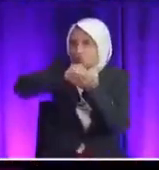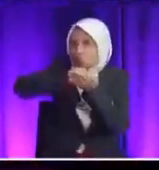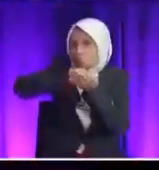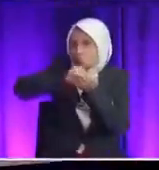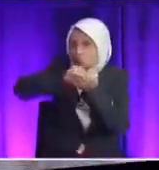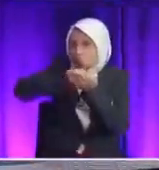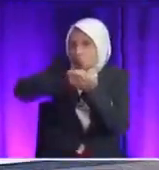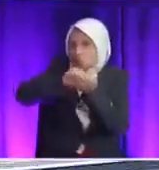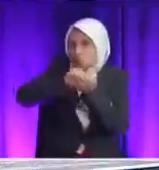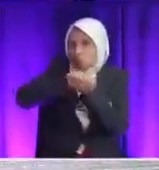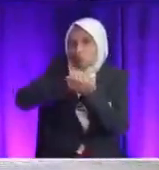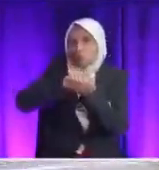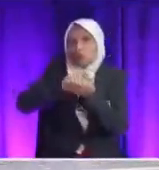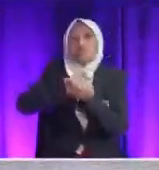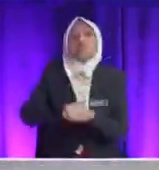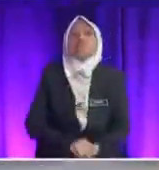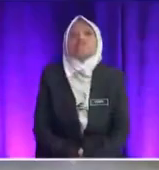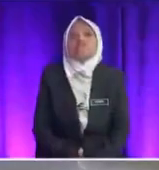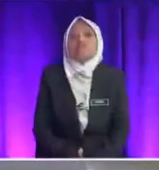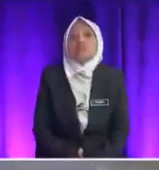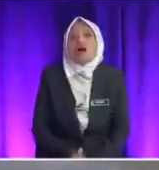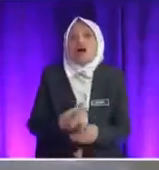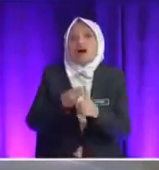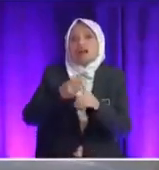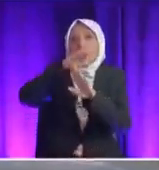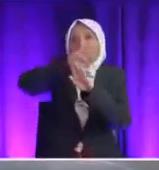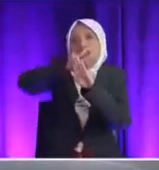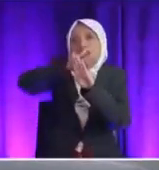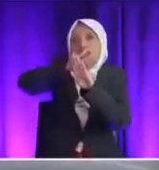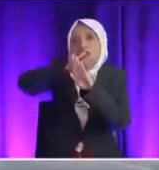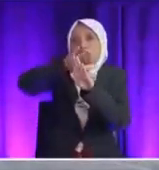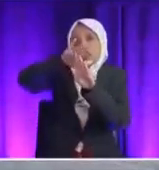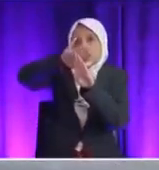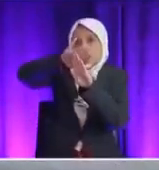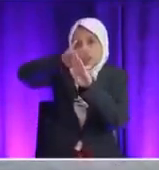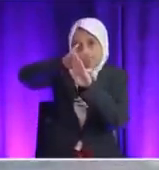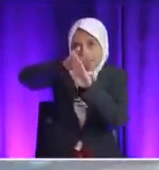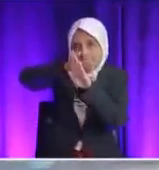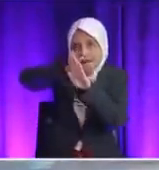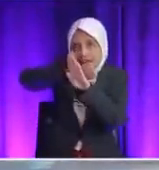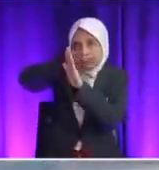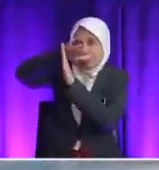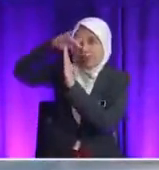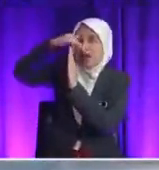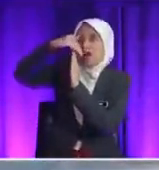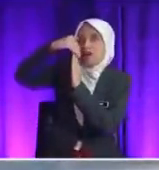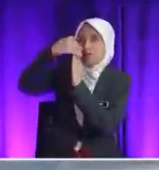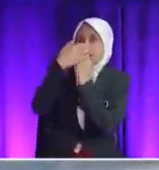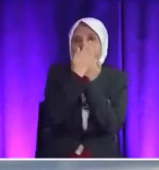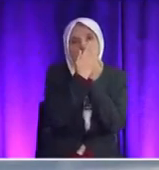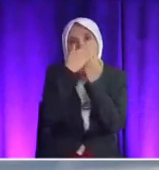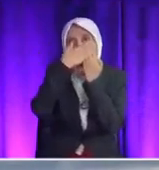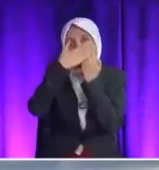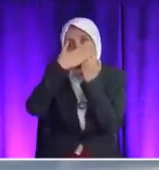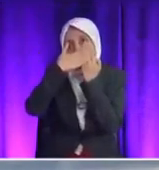Tegur aku sungguh masuk gosok-gosok dari atas Turun ke bawah ah bisa redatas turun ke